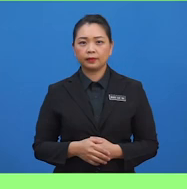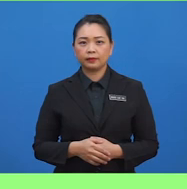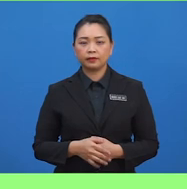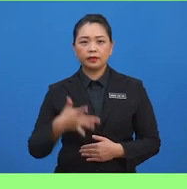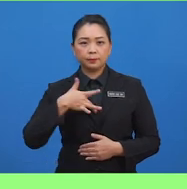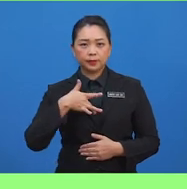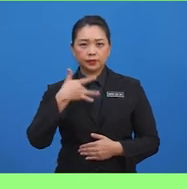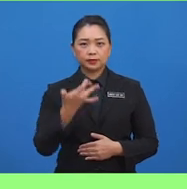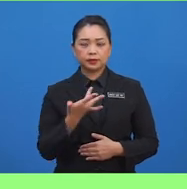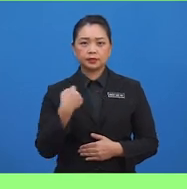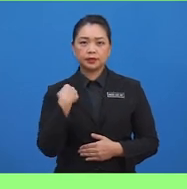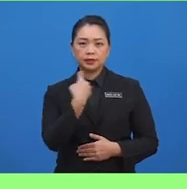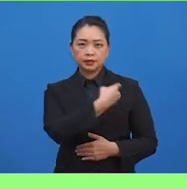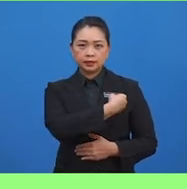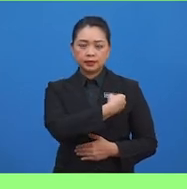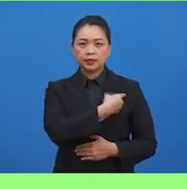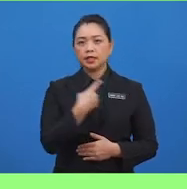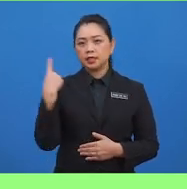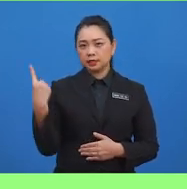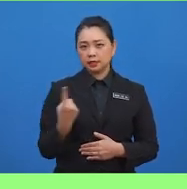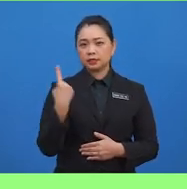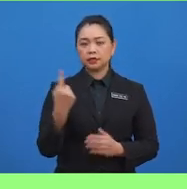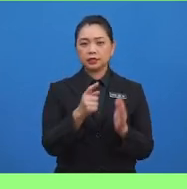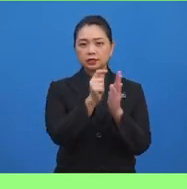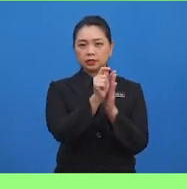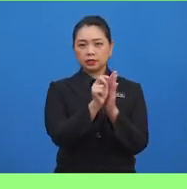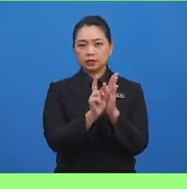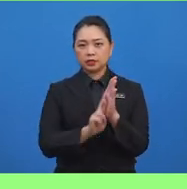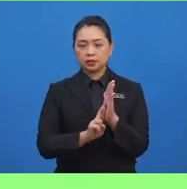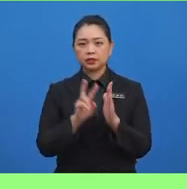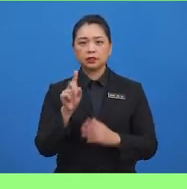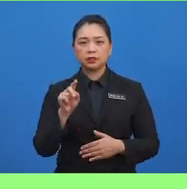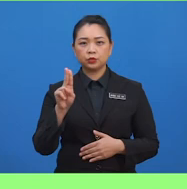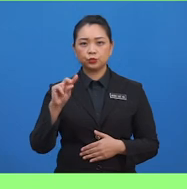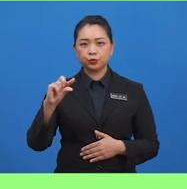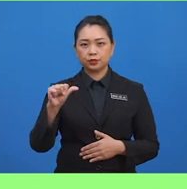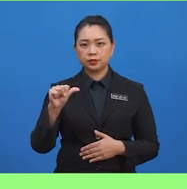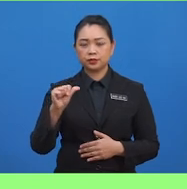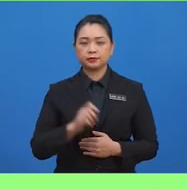Hai perasaan gites sering terduga di